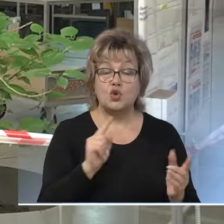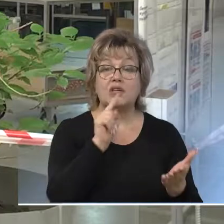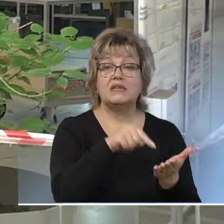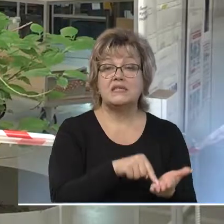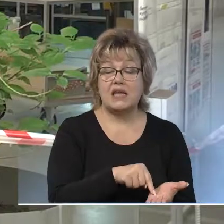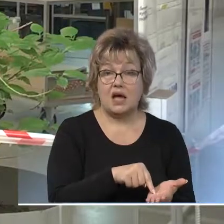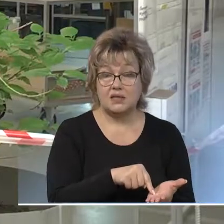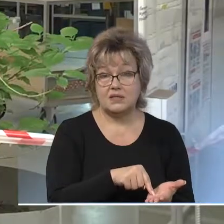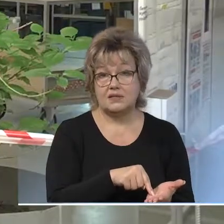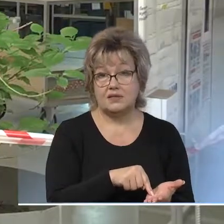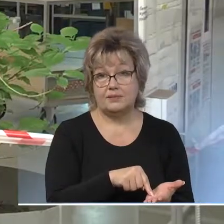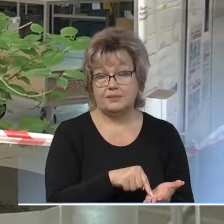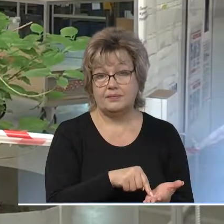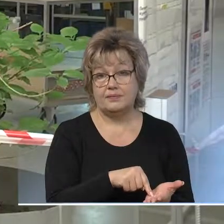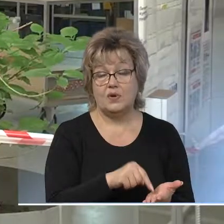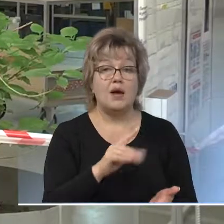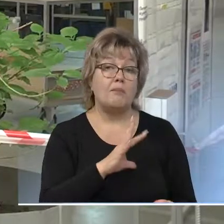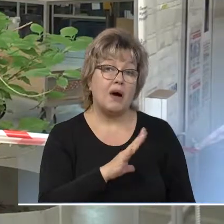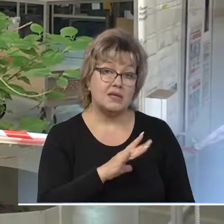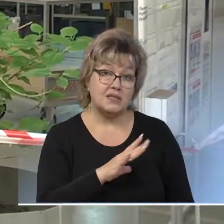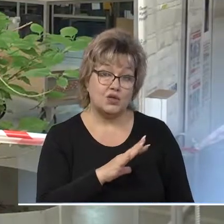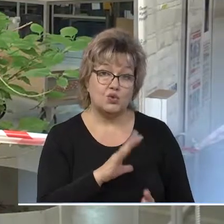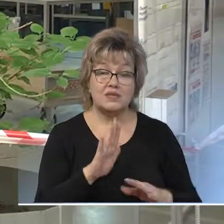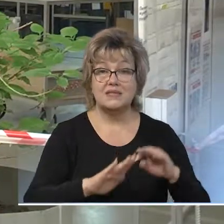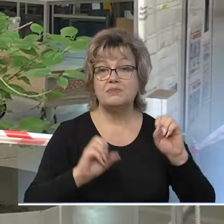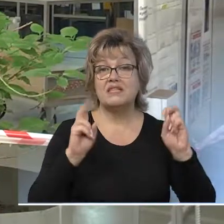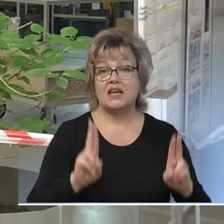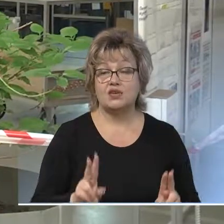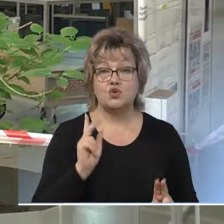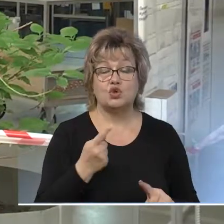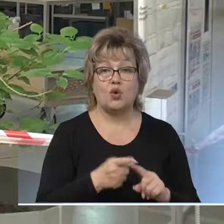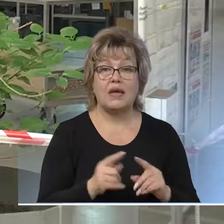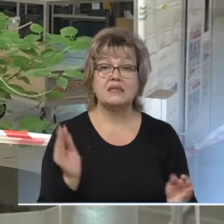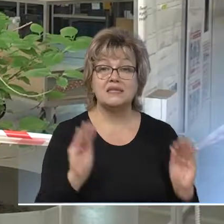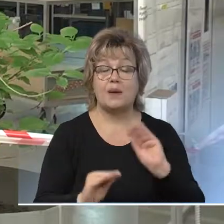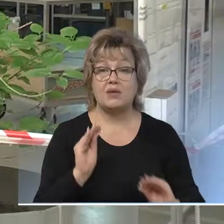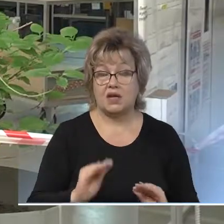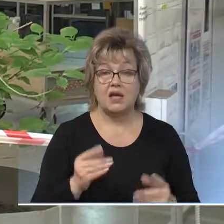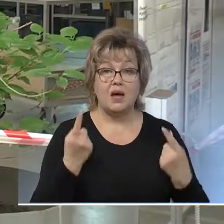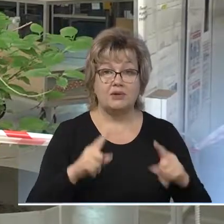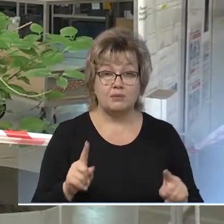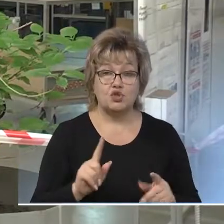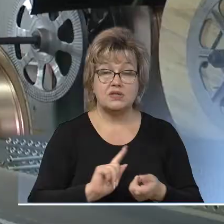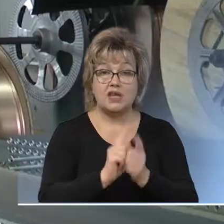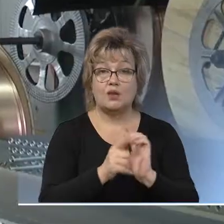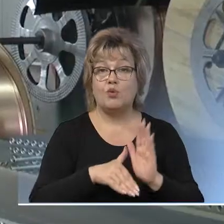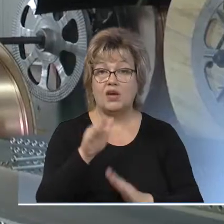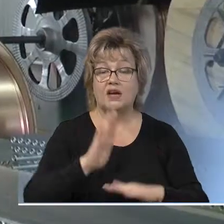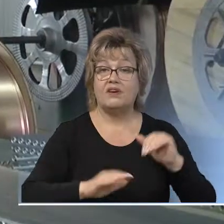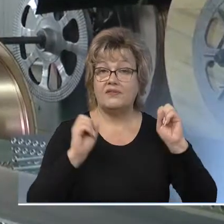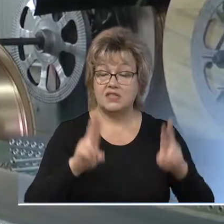Что-то досталось там, мастеру, специалисту, тому, кто собирает. Почему? Потому что стал